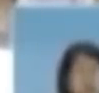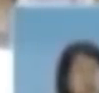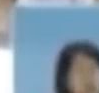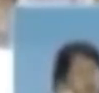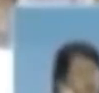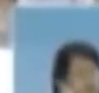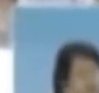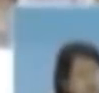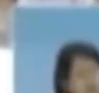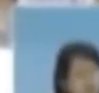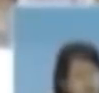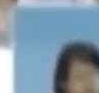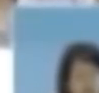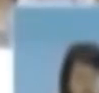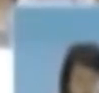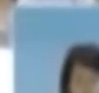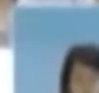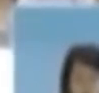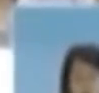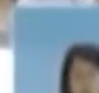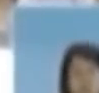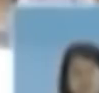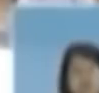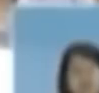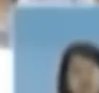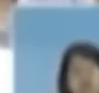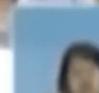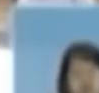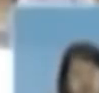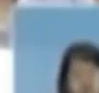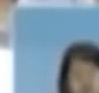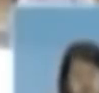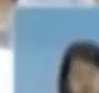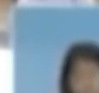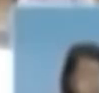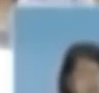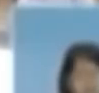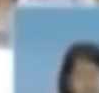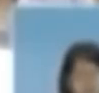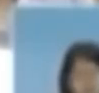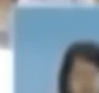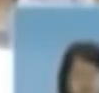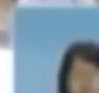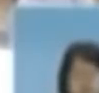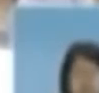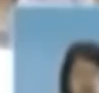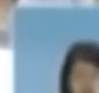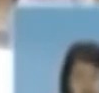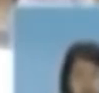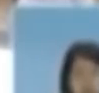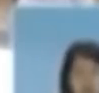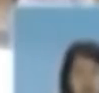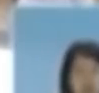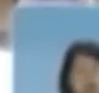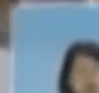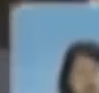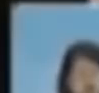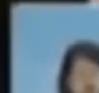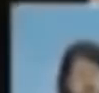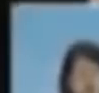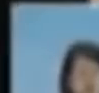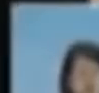วันนี้ตั้งบริษัทผีขึ้นมาบริษัทจีนเป็นบริษัทผีฮะ GSG และของคนไทยโดยใช้ตัวละครแค่2ตัวฮะ